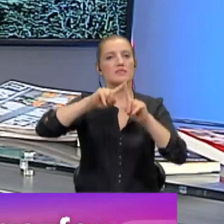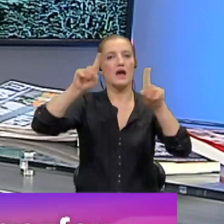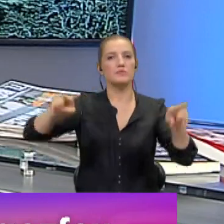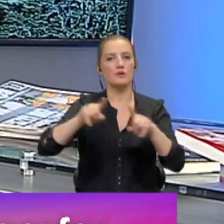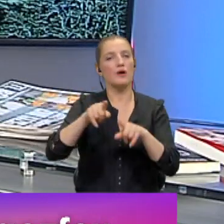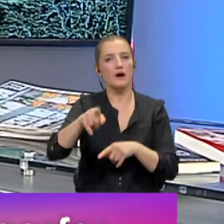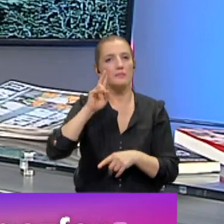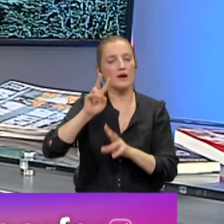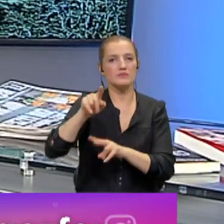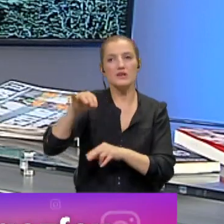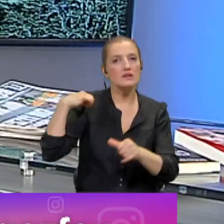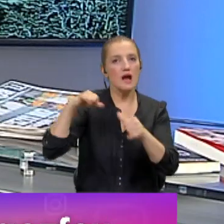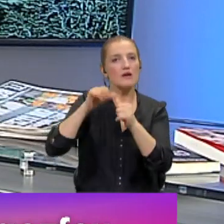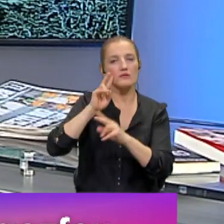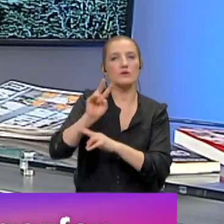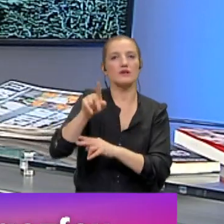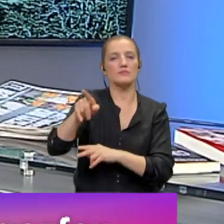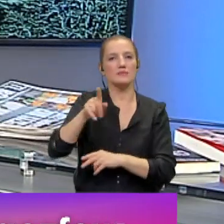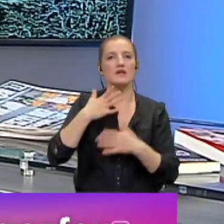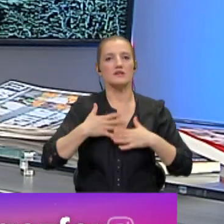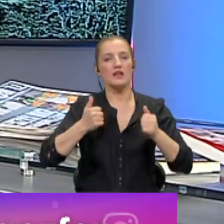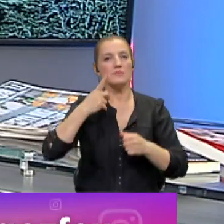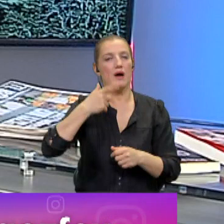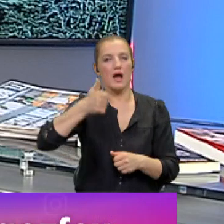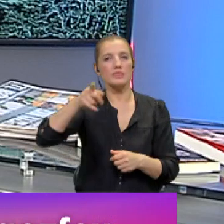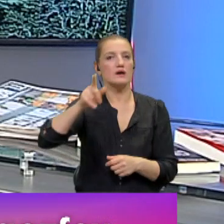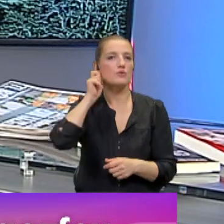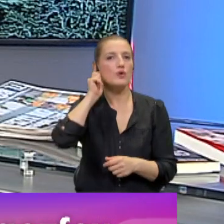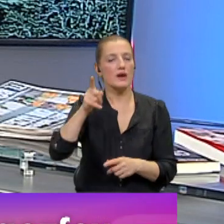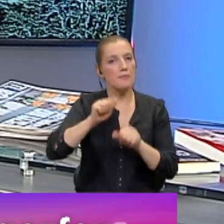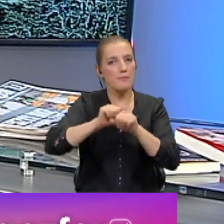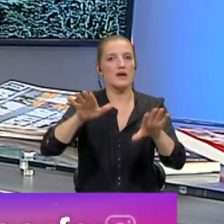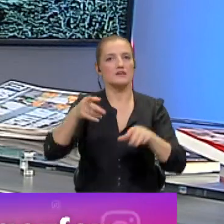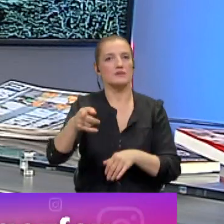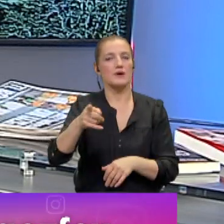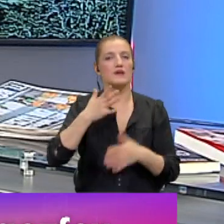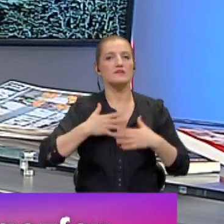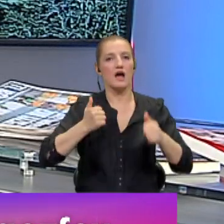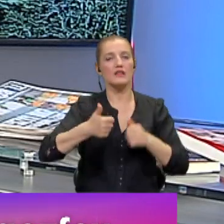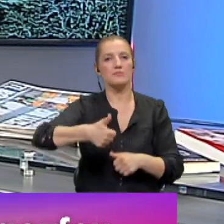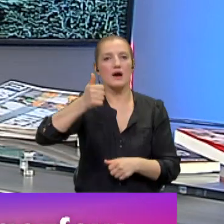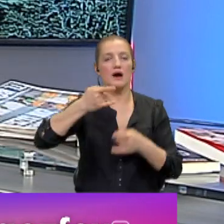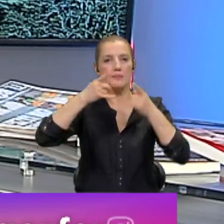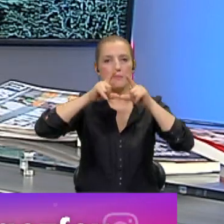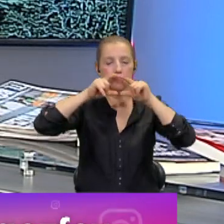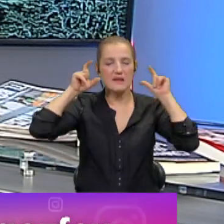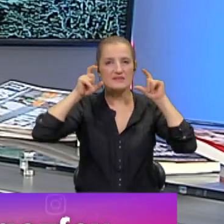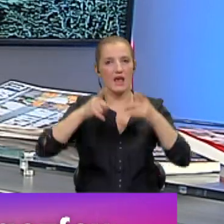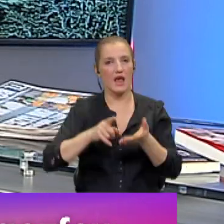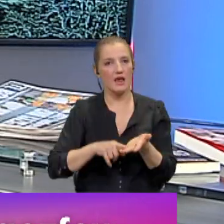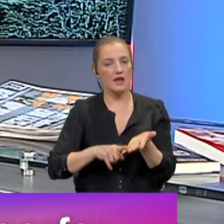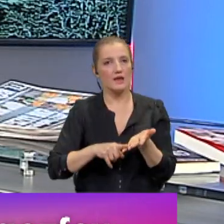Hadi onları bir daha gösterelim Sağlık Bakanlığı uyarılarını bir kez daha paylaşma imkanımız olsun Sağlık Bakanı maske